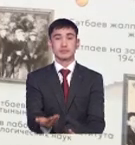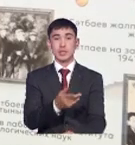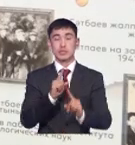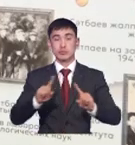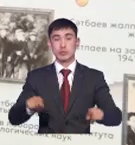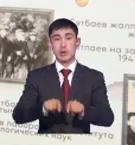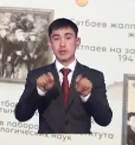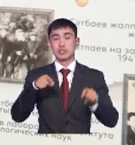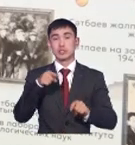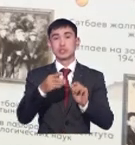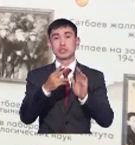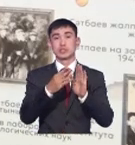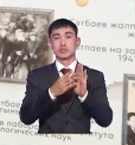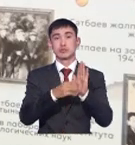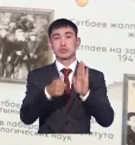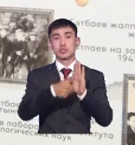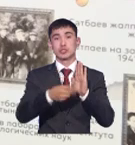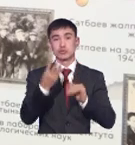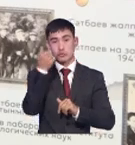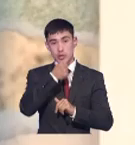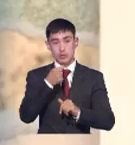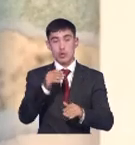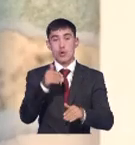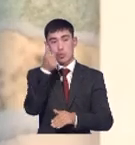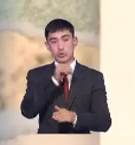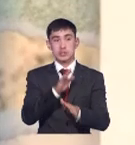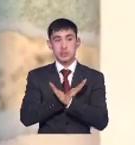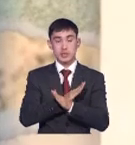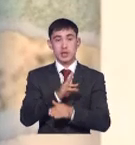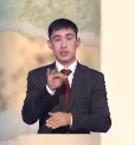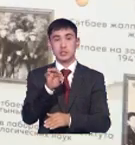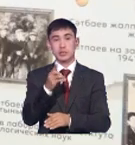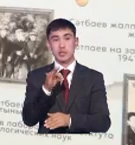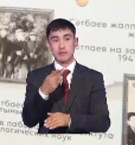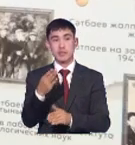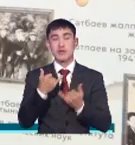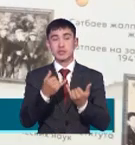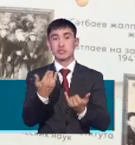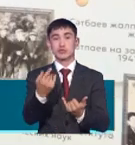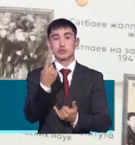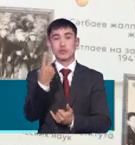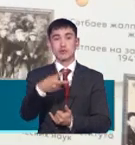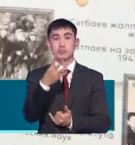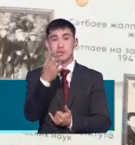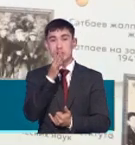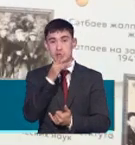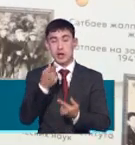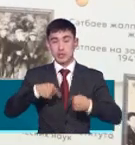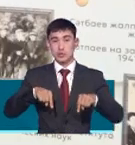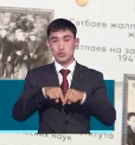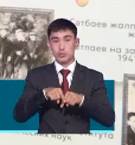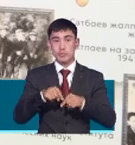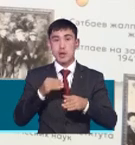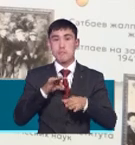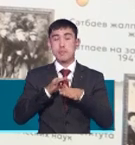музей был открыт в 1964 году в год смерти каныша и монта улы в честь его 12 пятилетия мы организуем